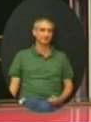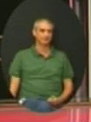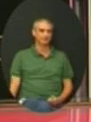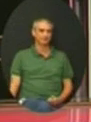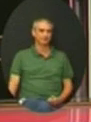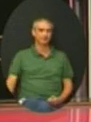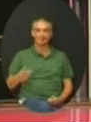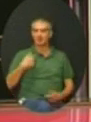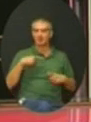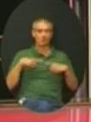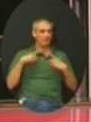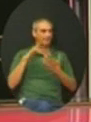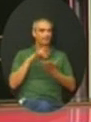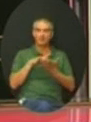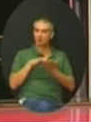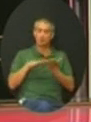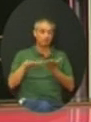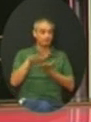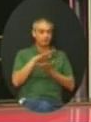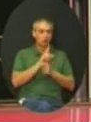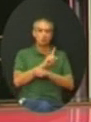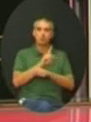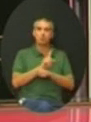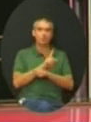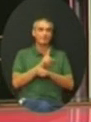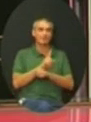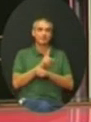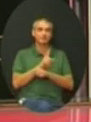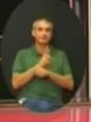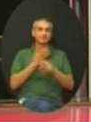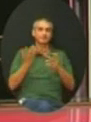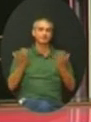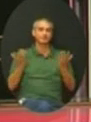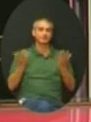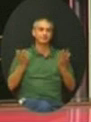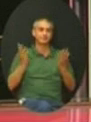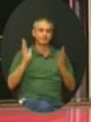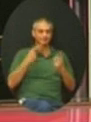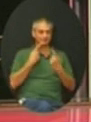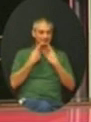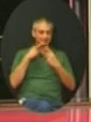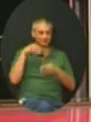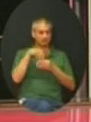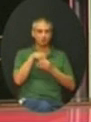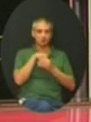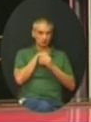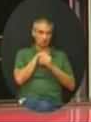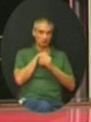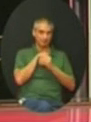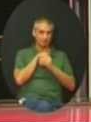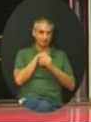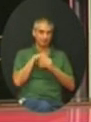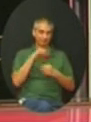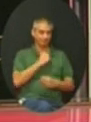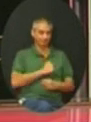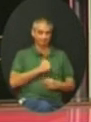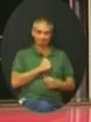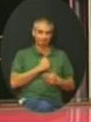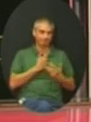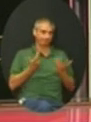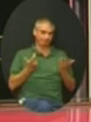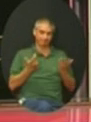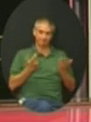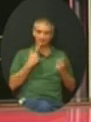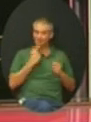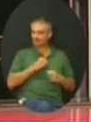אנחנו חיים במקום, באזור ובתקופה שבה גם השיח בתוכנו של לצערי הרב המונחים האלה